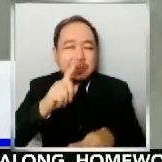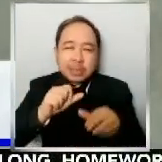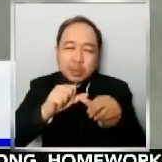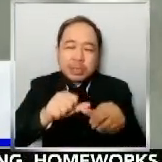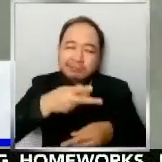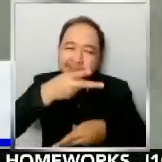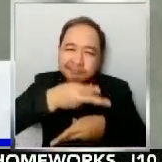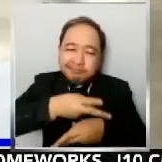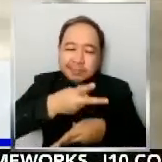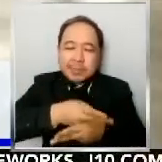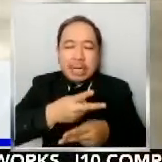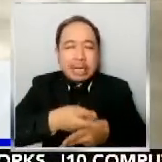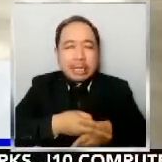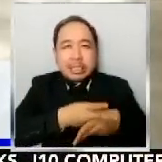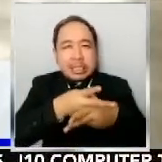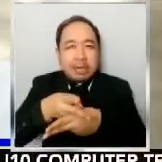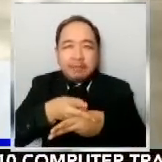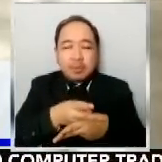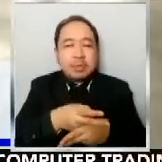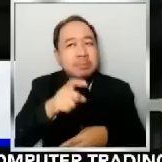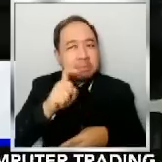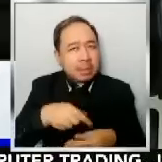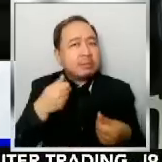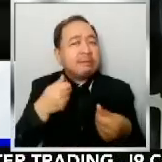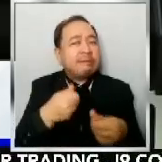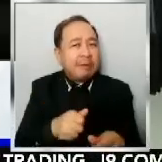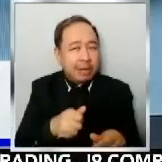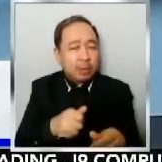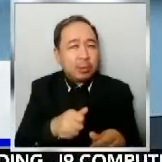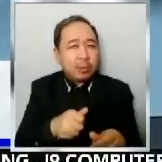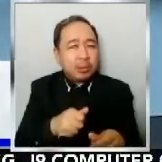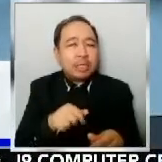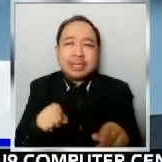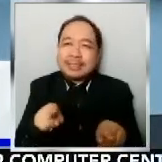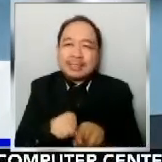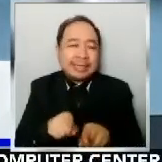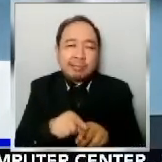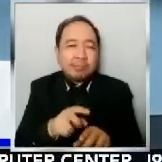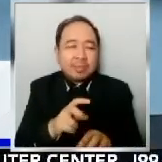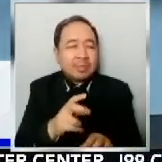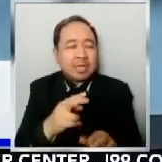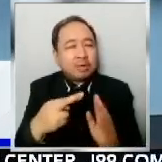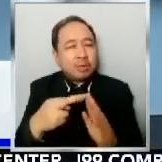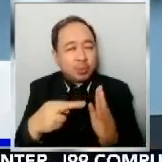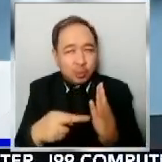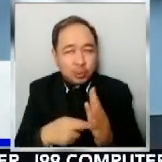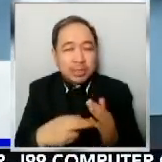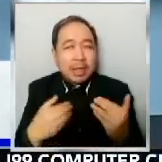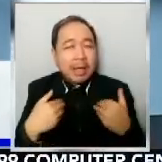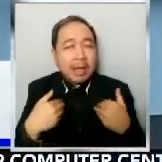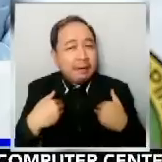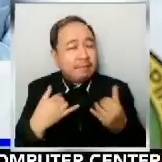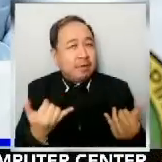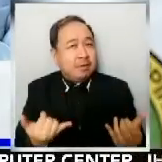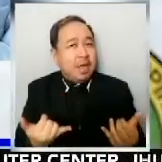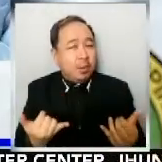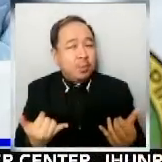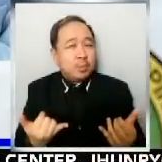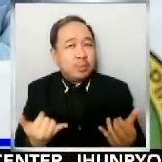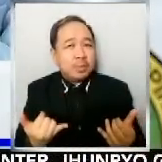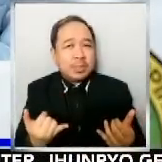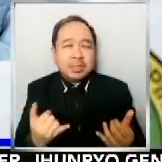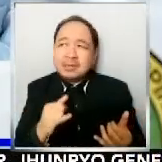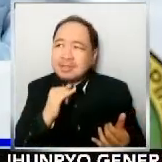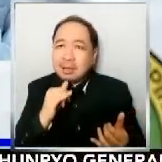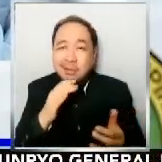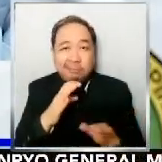and we will still be imposing these same restrictions that we have right now, which is not so much strict,